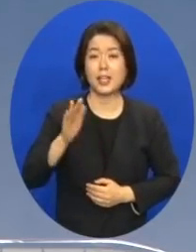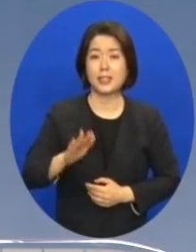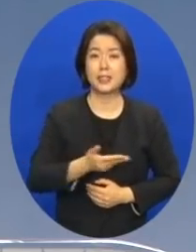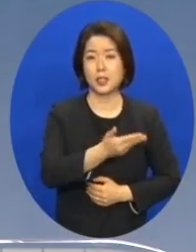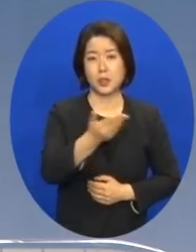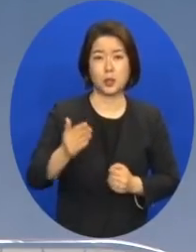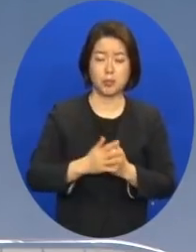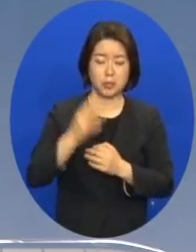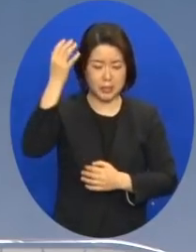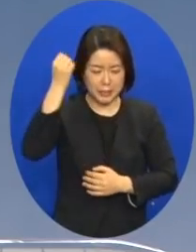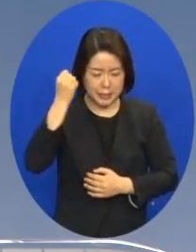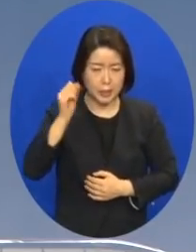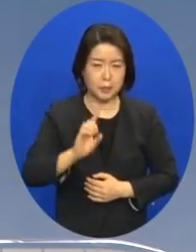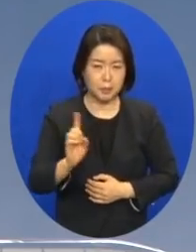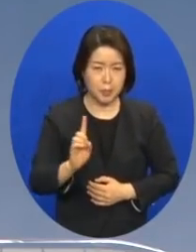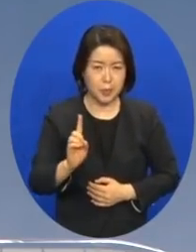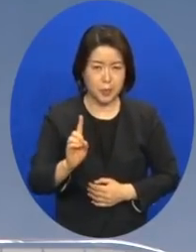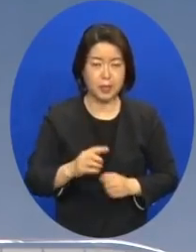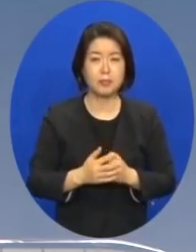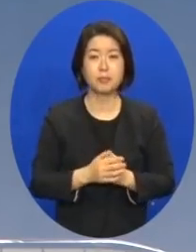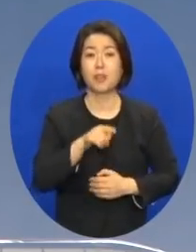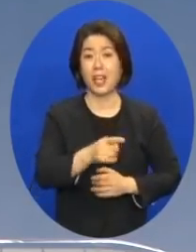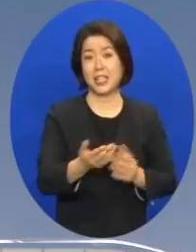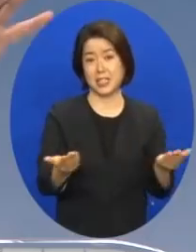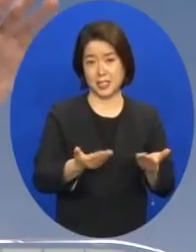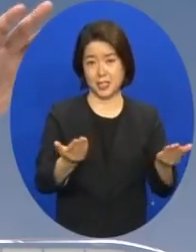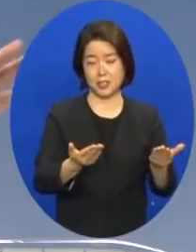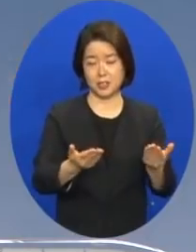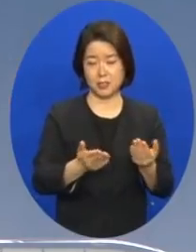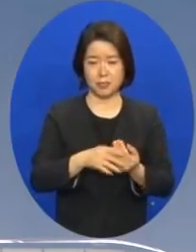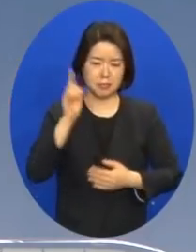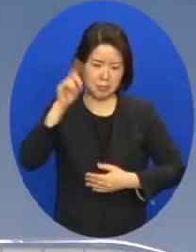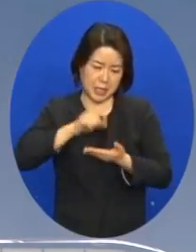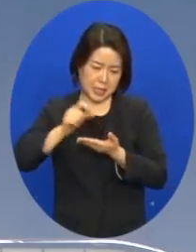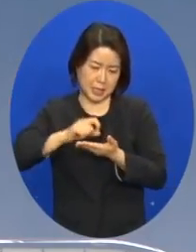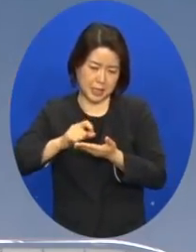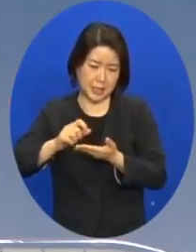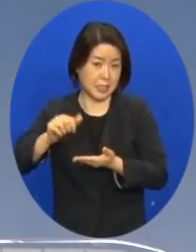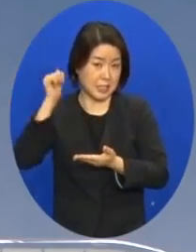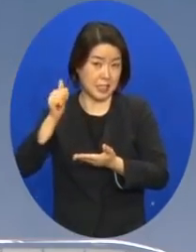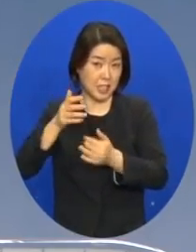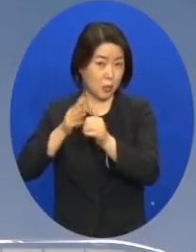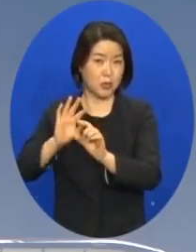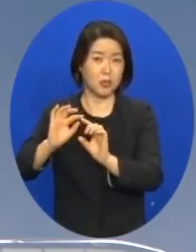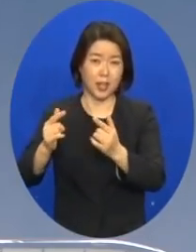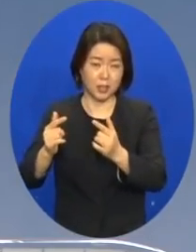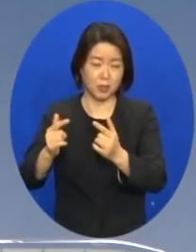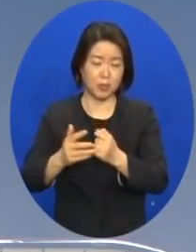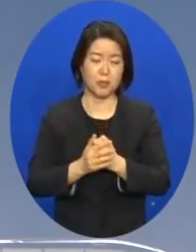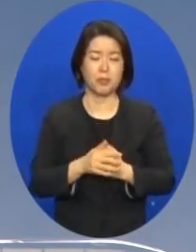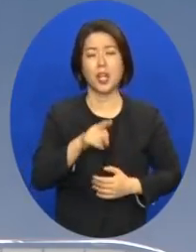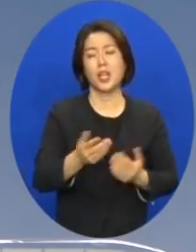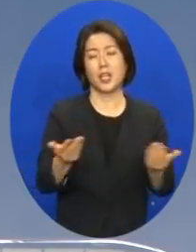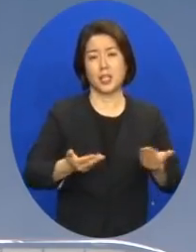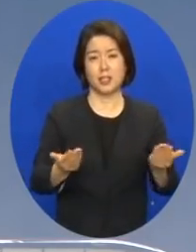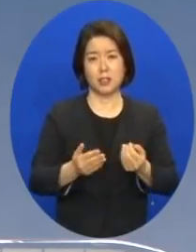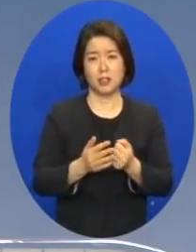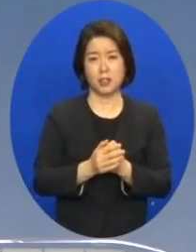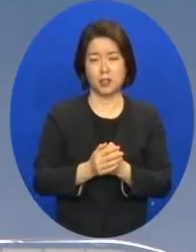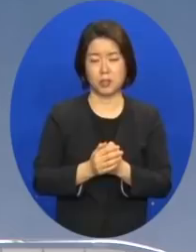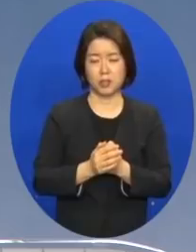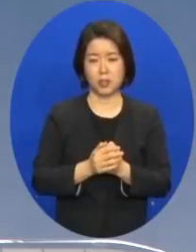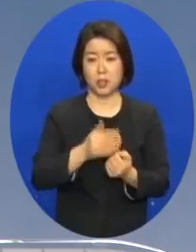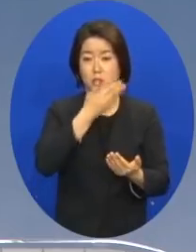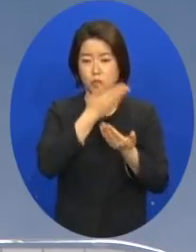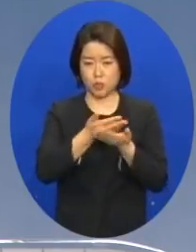여러분 기억해야 됩니다. 이 일은 일기 쓰자고 하는 게 아닙니다. 이 일은요,